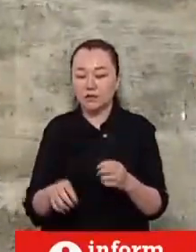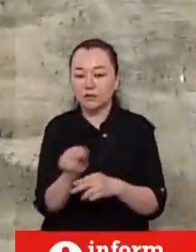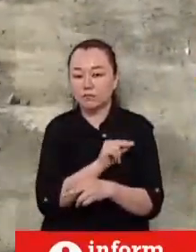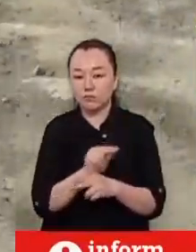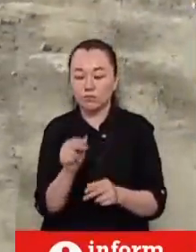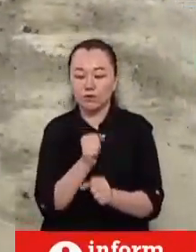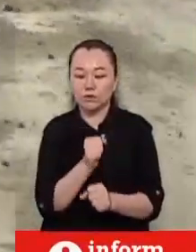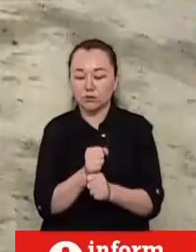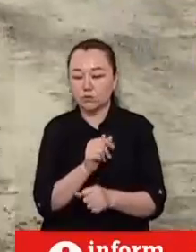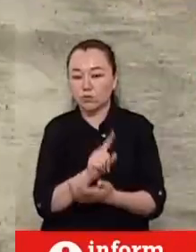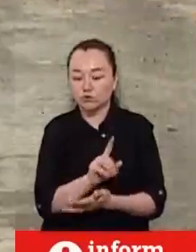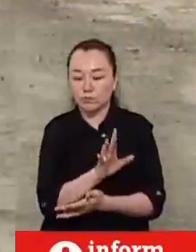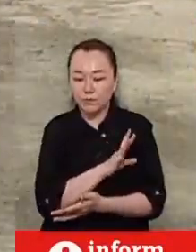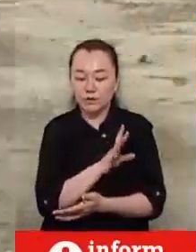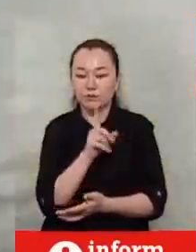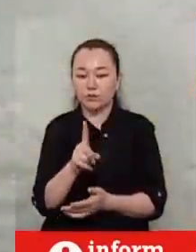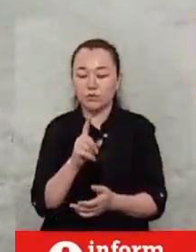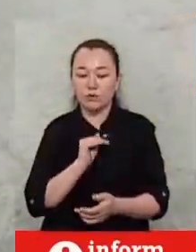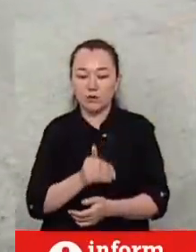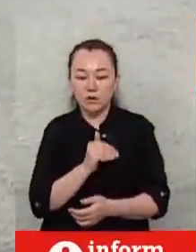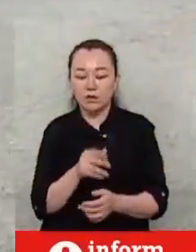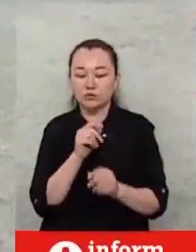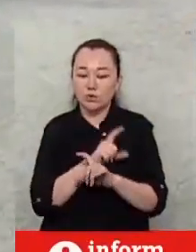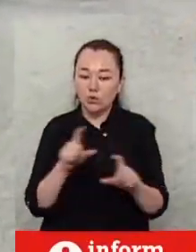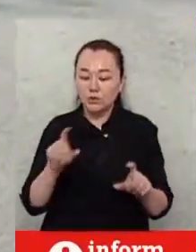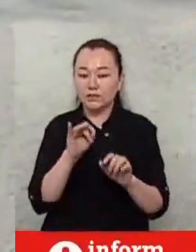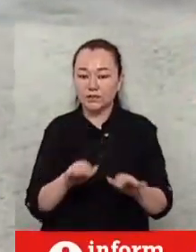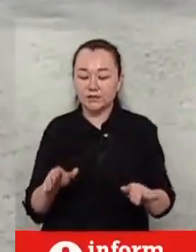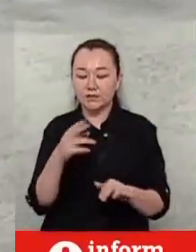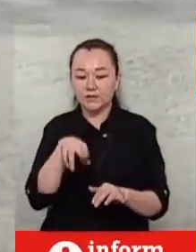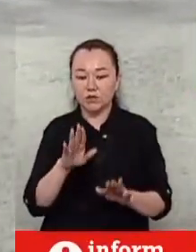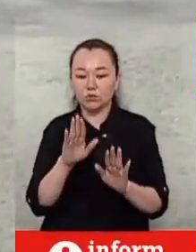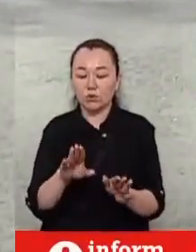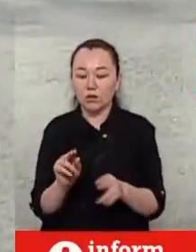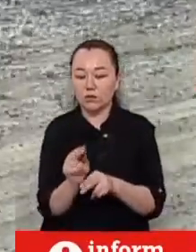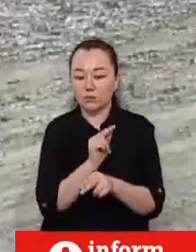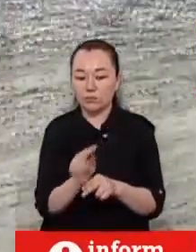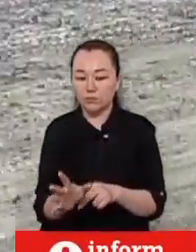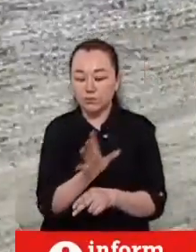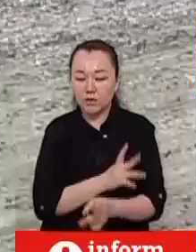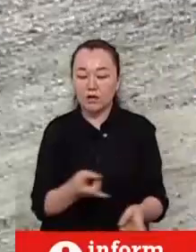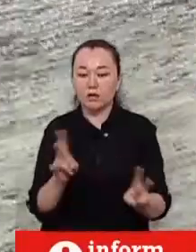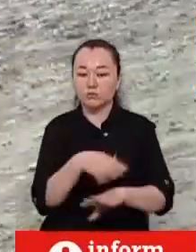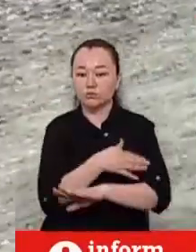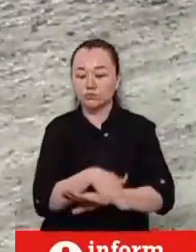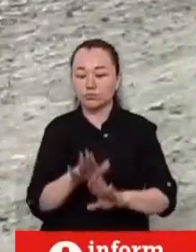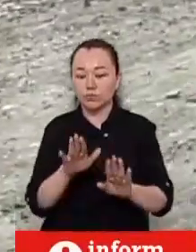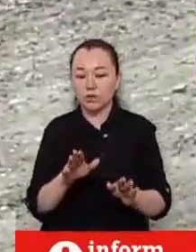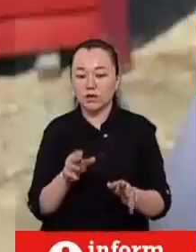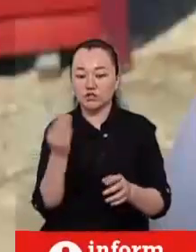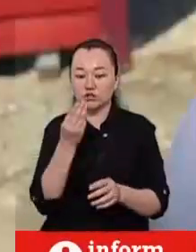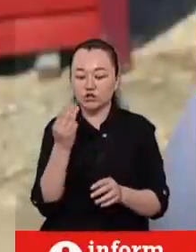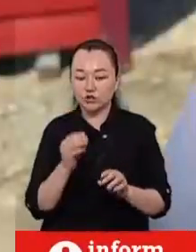жұмыстарын жасауы керек болған. Алайда мердігер тек мектеп пен балабақша орналасқан көшенің жолын жөндеген. Ал қалған көшелерге тек қиыршық тас